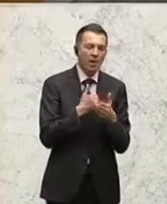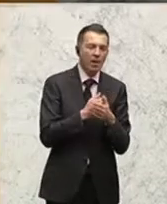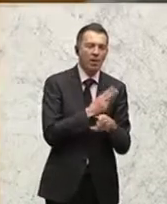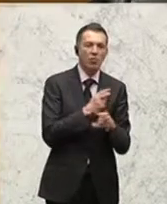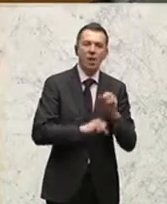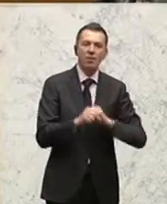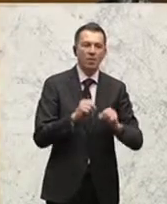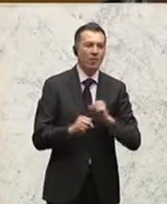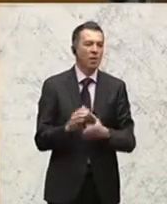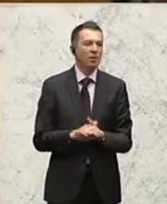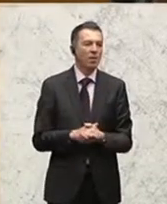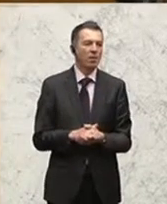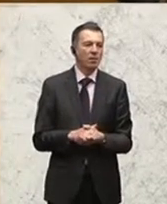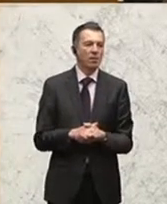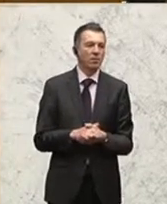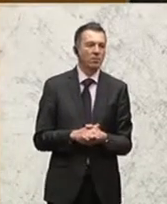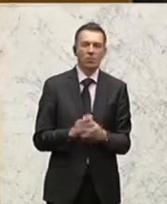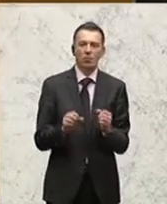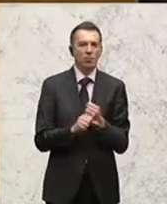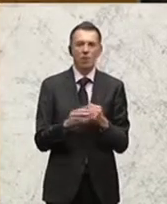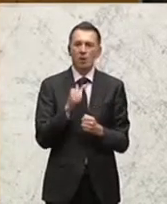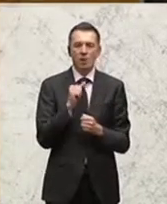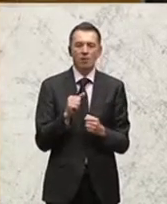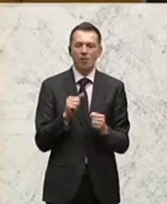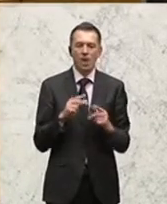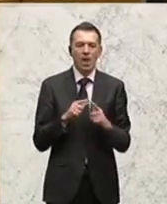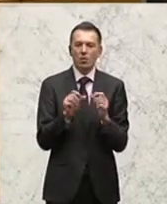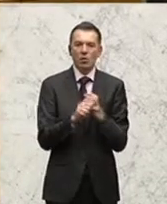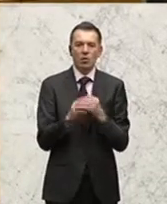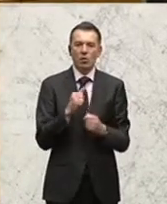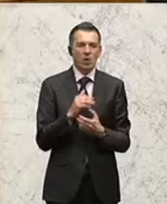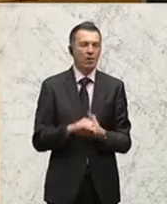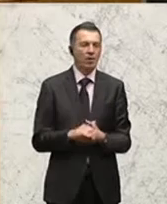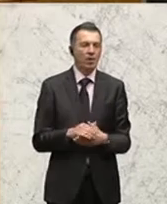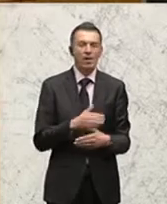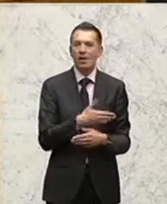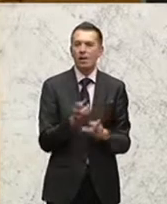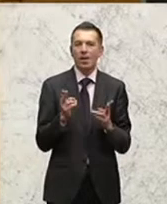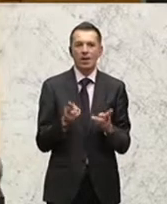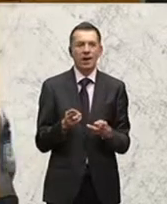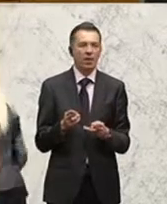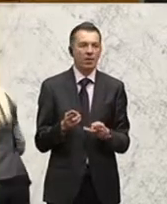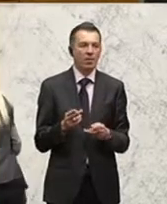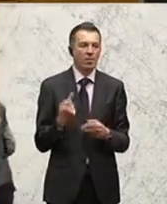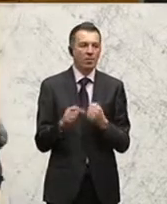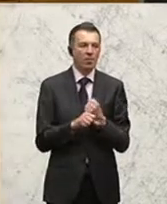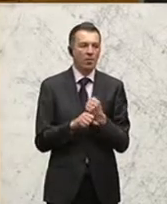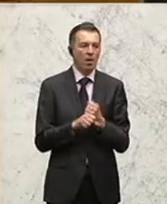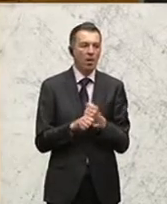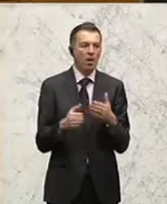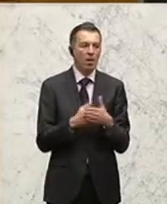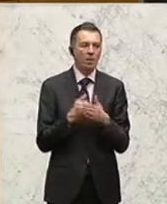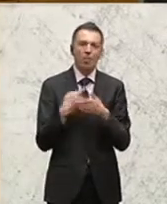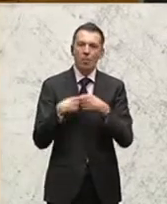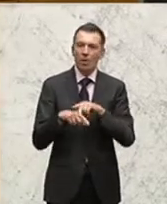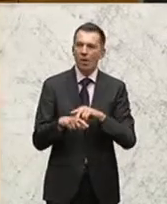der Staatsanwaltschaft, dann ist es nicht machbar. Es ist nicht leistbar und kein Mensch, glaube ich, von uns könnte das selbst machen. Wenn man ins Zimmer reinkommt,